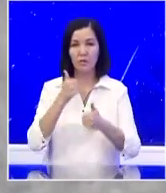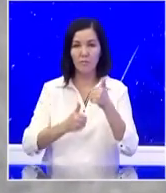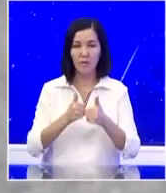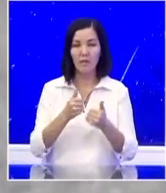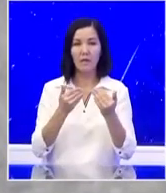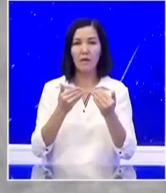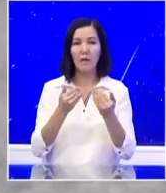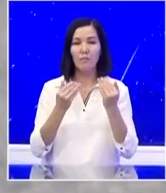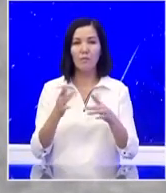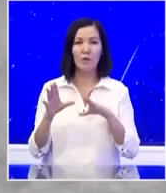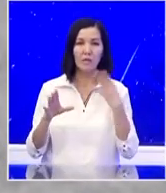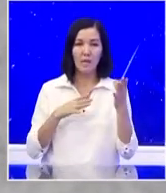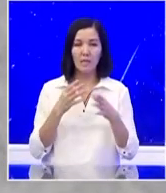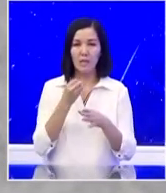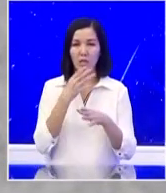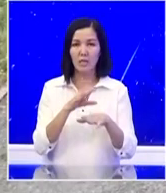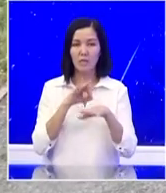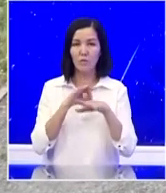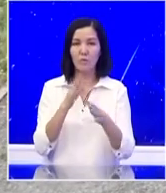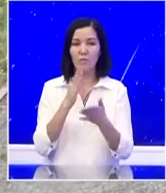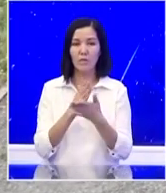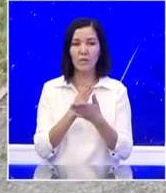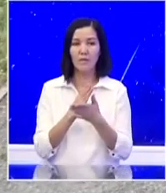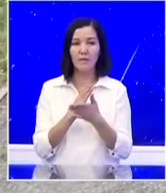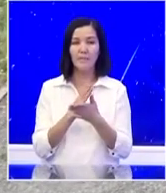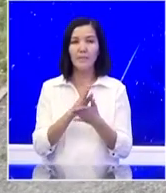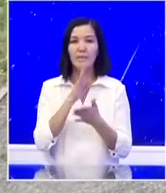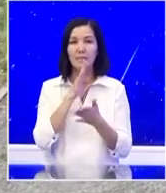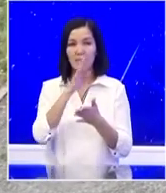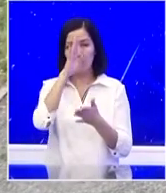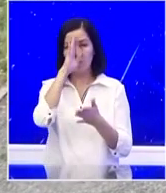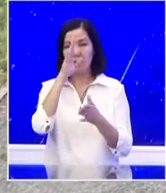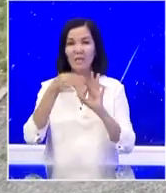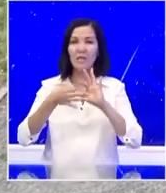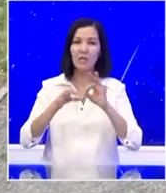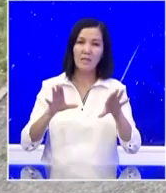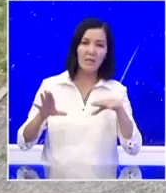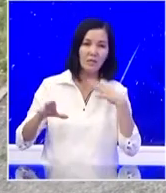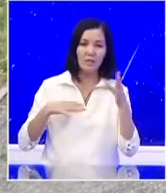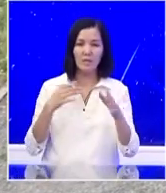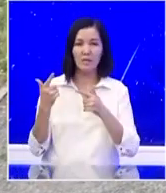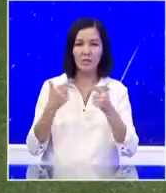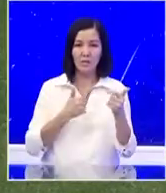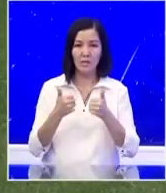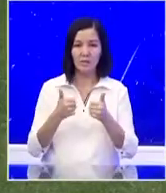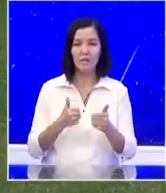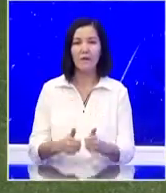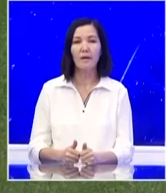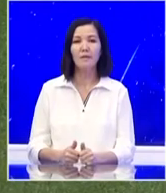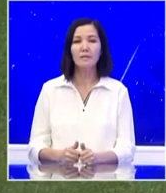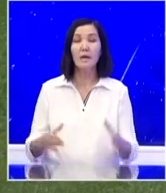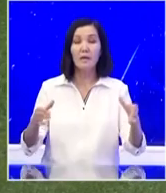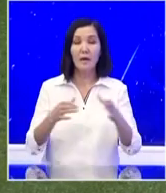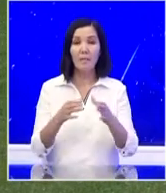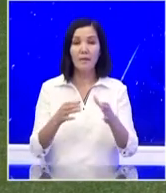күнде дайындық жаңа қарқынды жүріп жатыр деп айтуға болады. Жаңа қыздарымызда, ұлдарымызда бүгінгі любой неге жарысқа дайын. Биыл команда